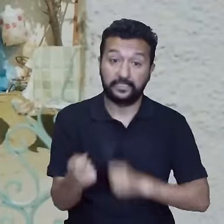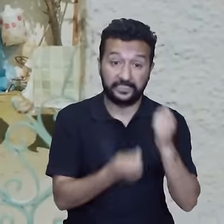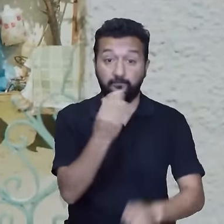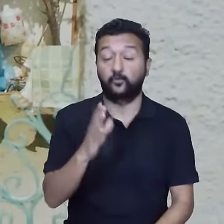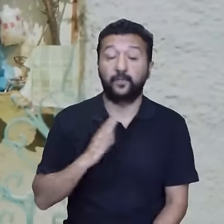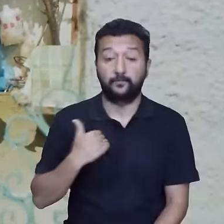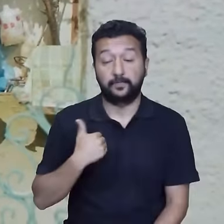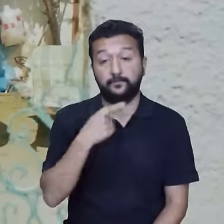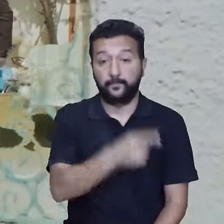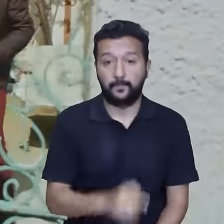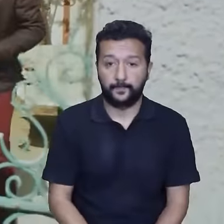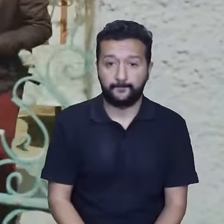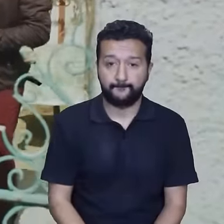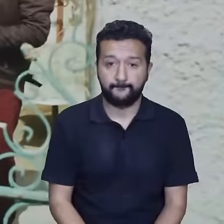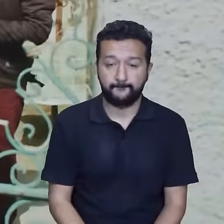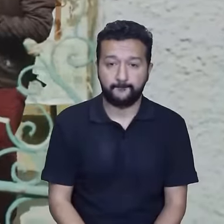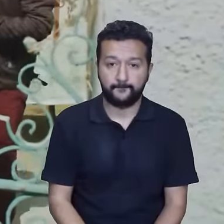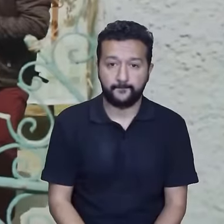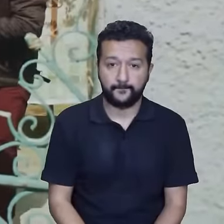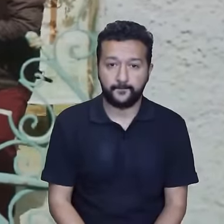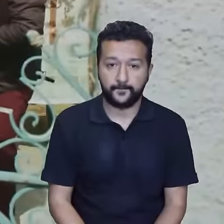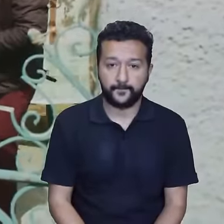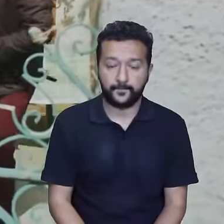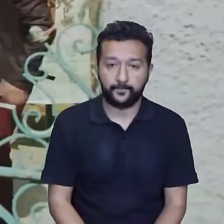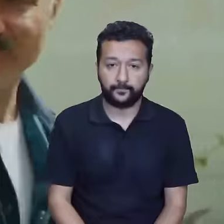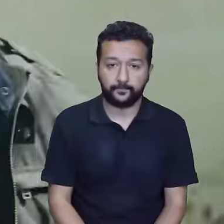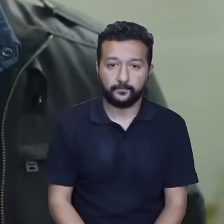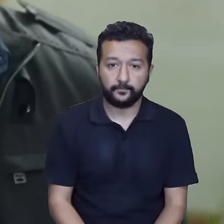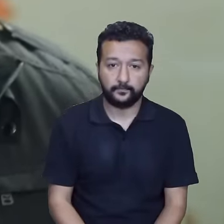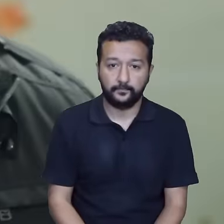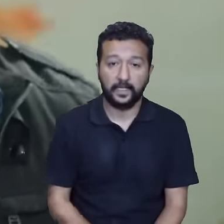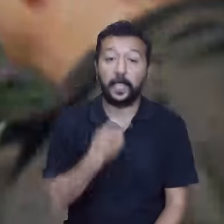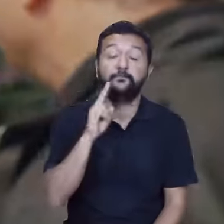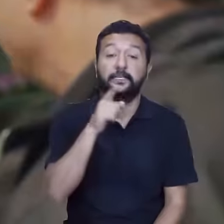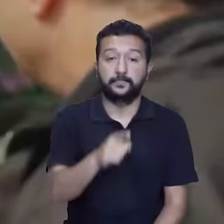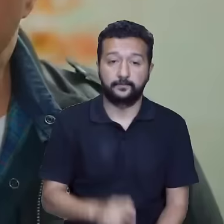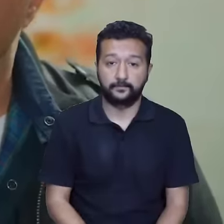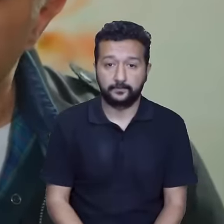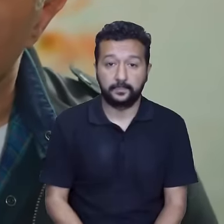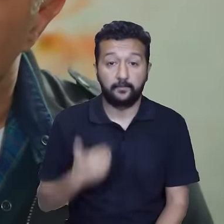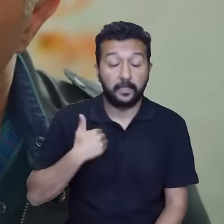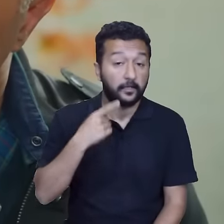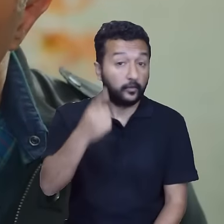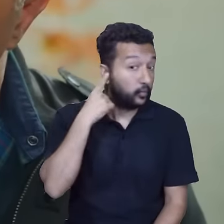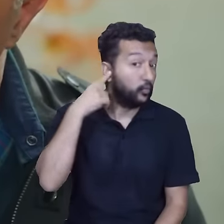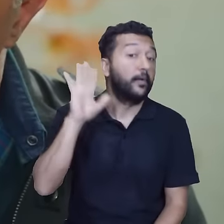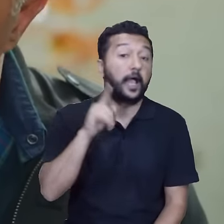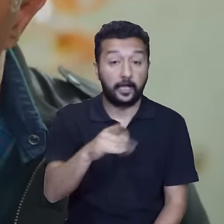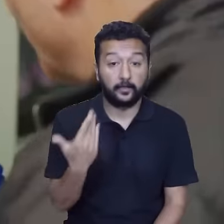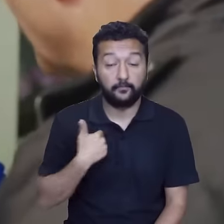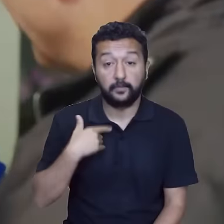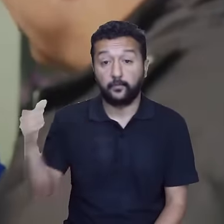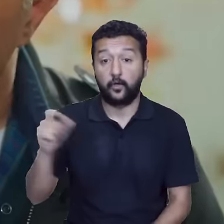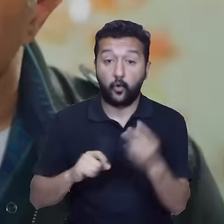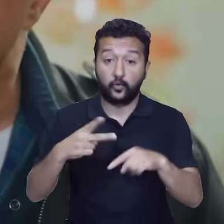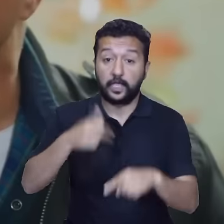yapacak bir sürü işim var içeride. Bahçe kapısından dışarıyı kontrol etti. Abla, benden duymuş olma da benim